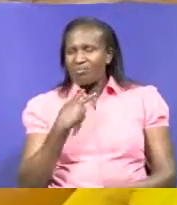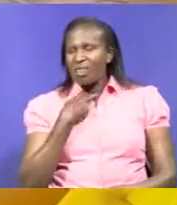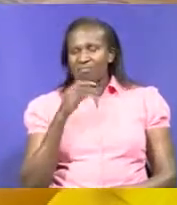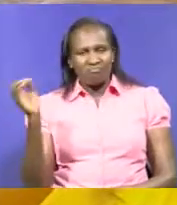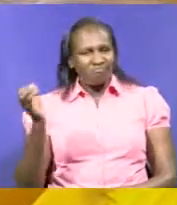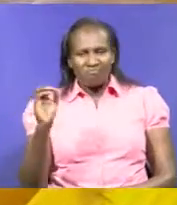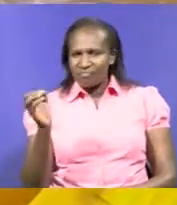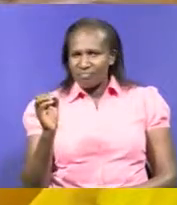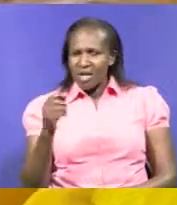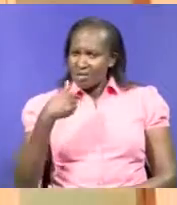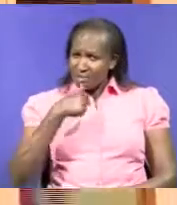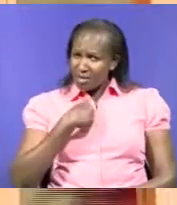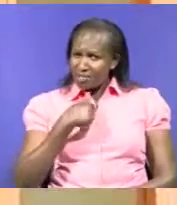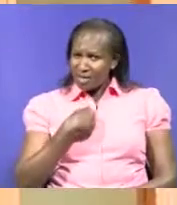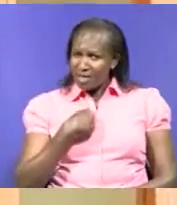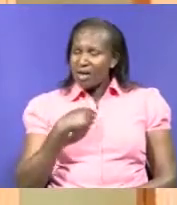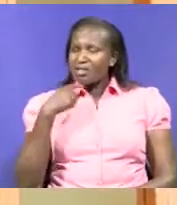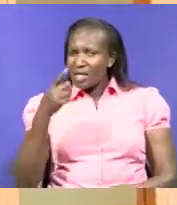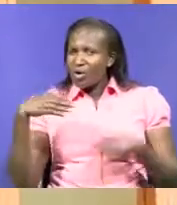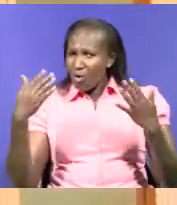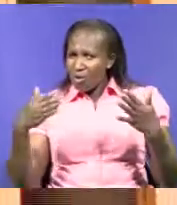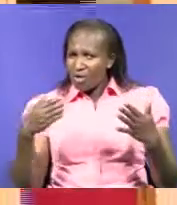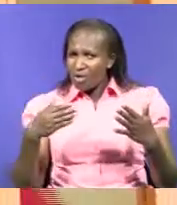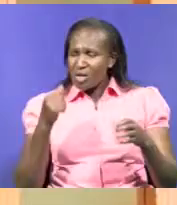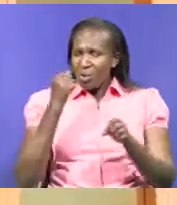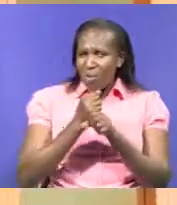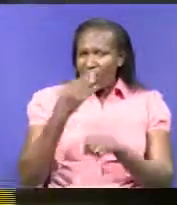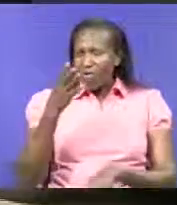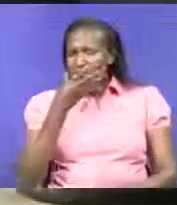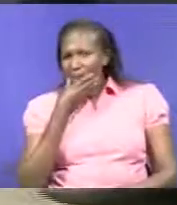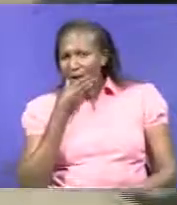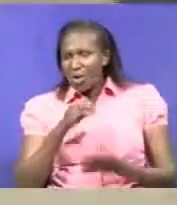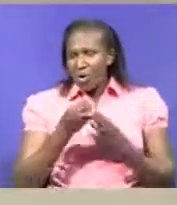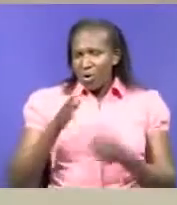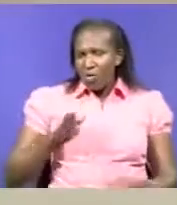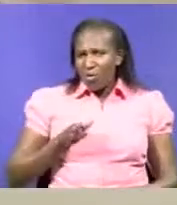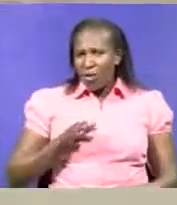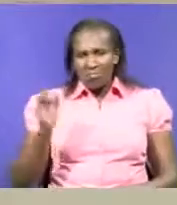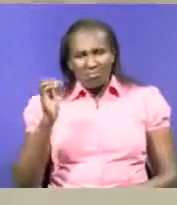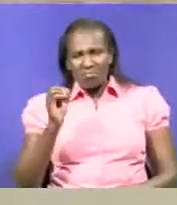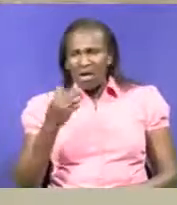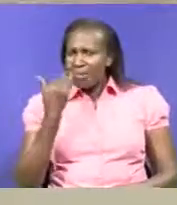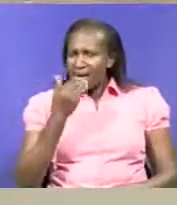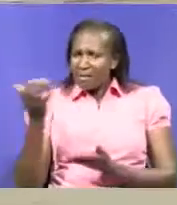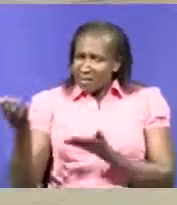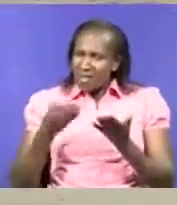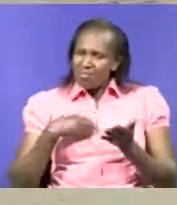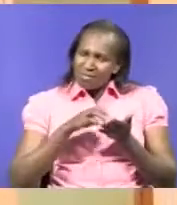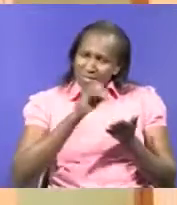hapana. Mimi huwa nasema hakuna kazi ya mwanamke wala ya mwanaume. Hata mikate huwa naletewa na